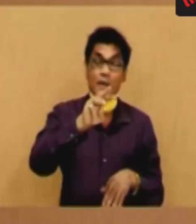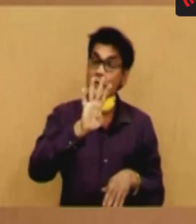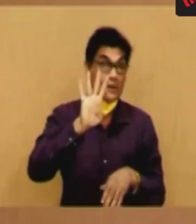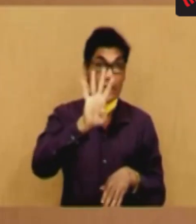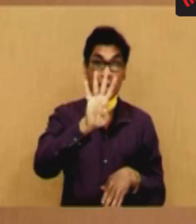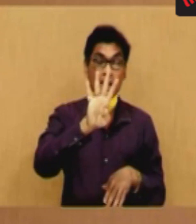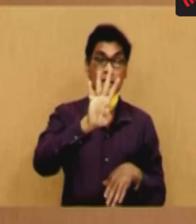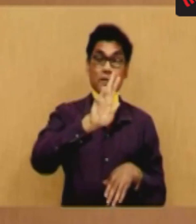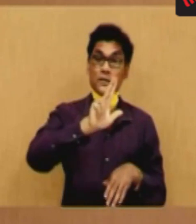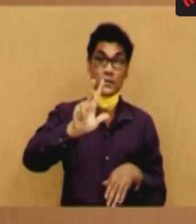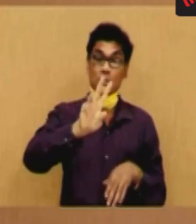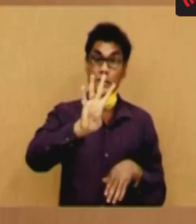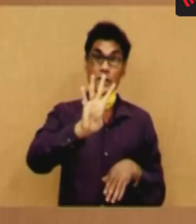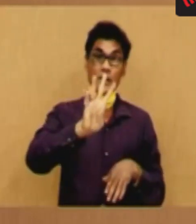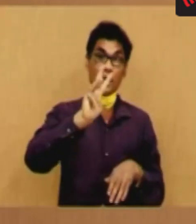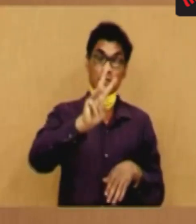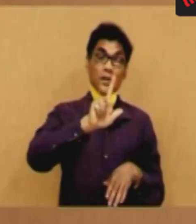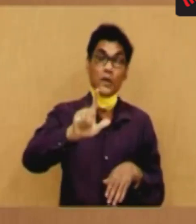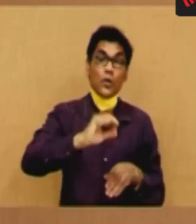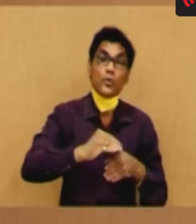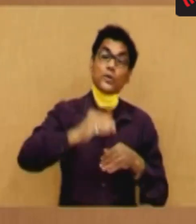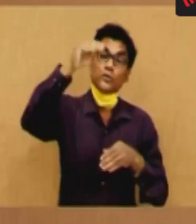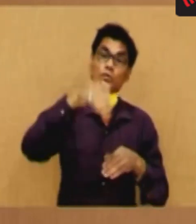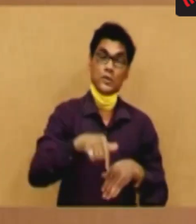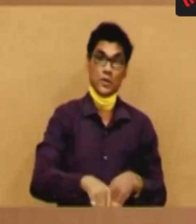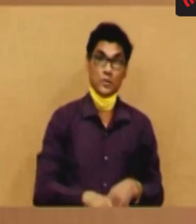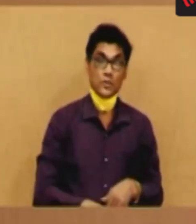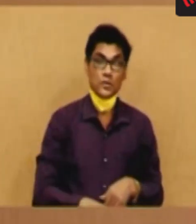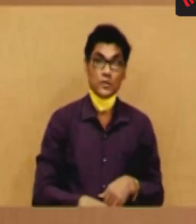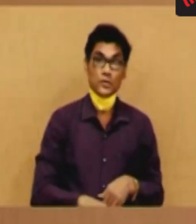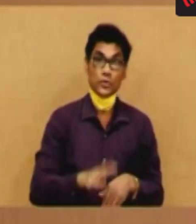43,58,218 ଜଣ ଆକ୍ରାନ୍ତ ହୋଇଥିଲେ ଆଉ ଆଜି ସେ ସଂଖ୍ୟା ଉଠିଯାଇଛି